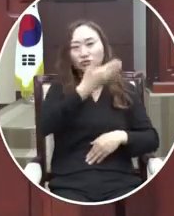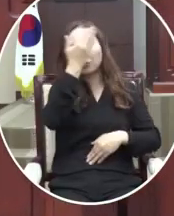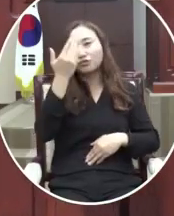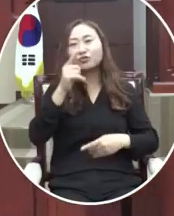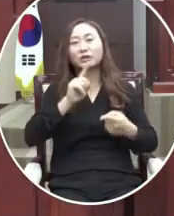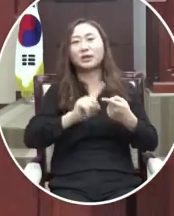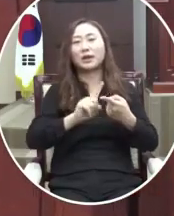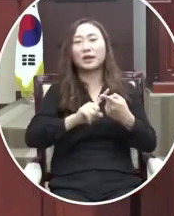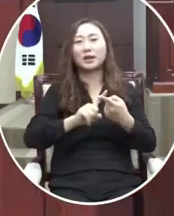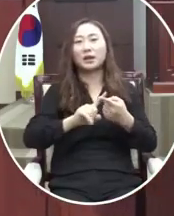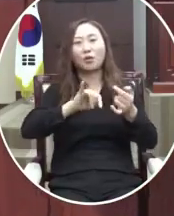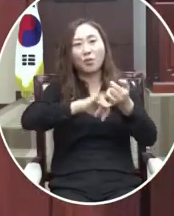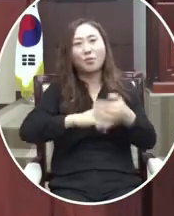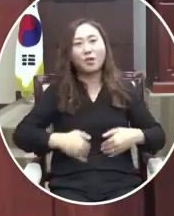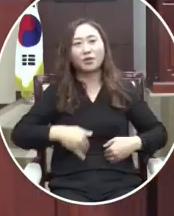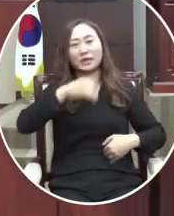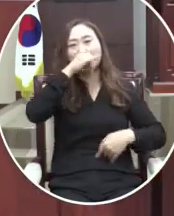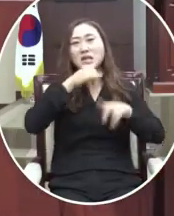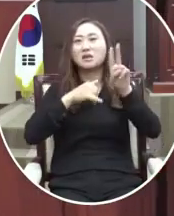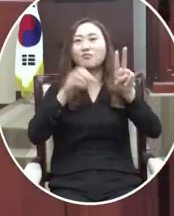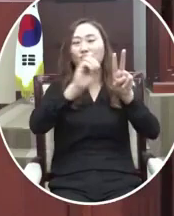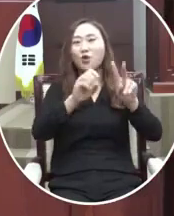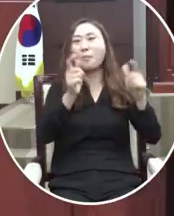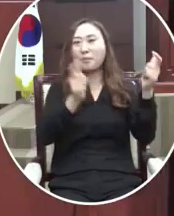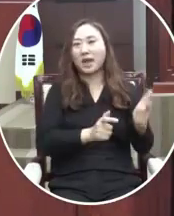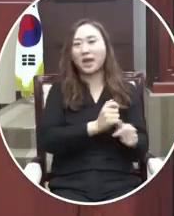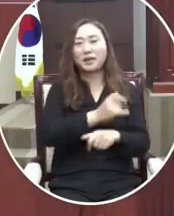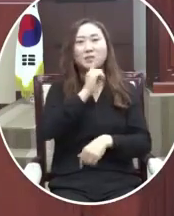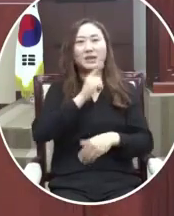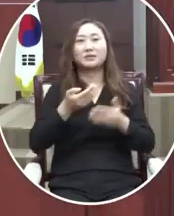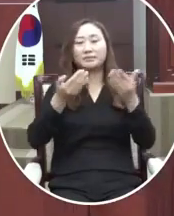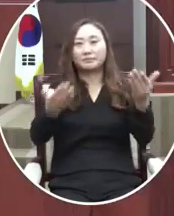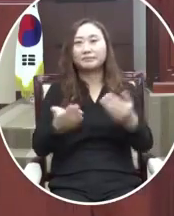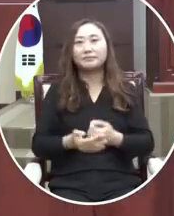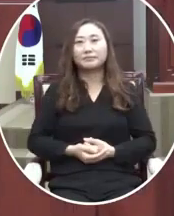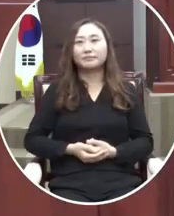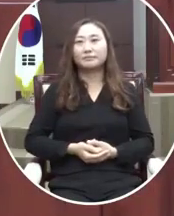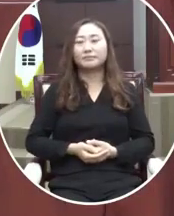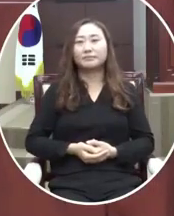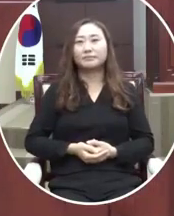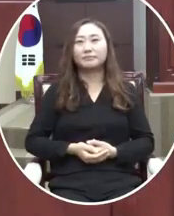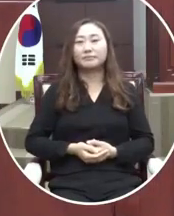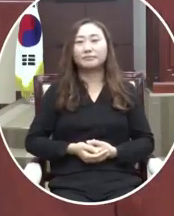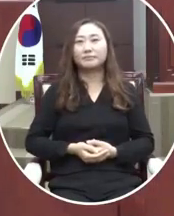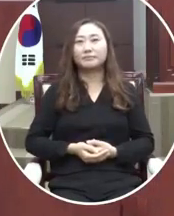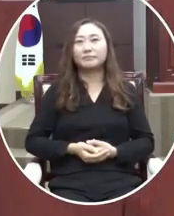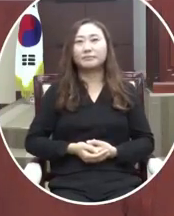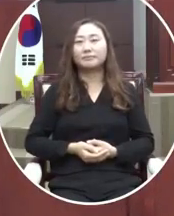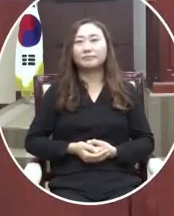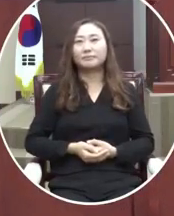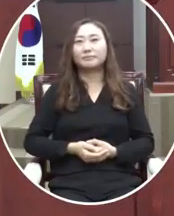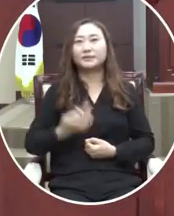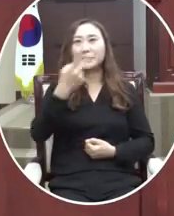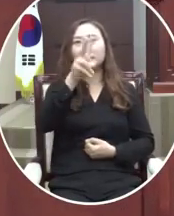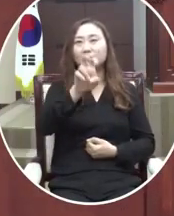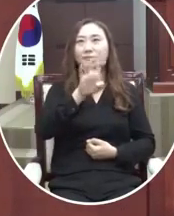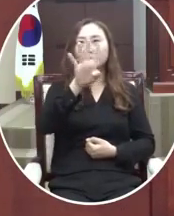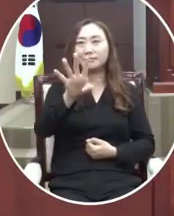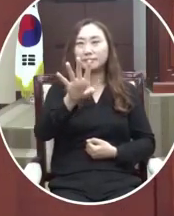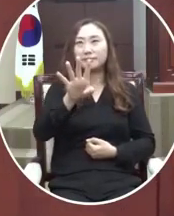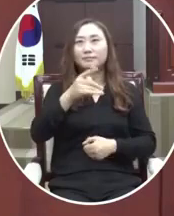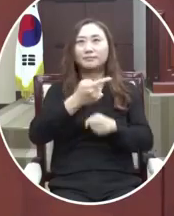위한 필수 분야의 재정을 투입하기 위해 2% 감액 편성하였습니다 말씀드립니다 2024년도 노원구 예산안의